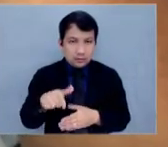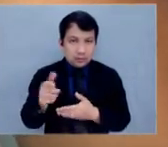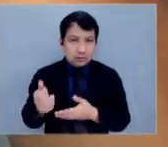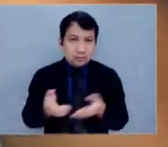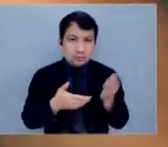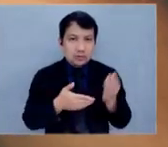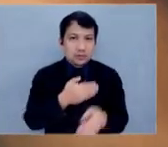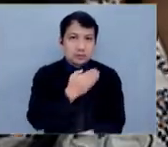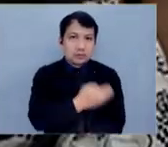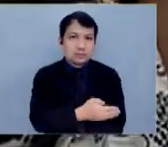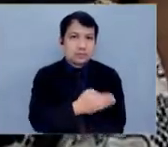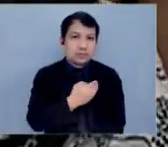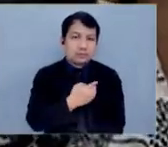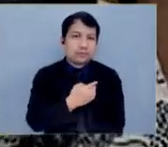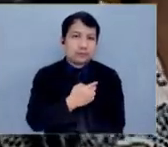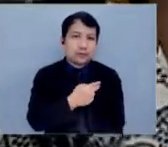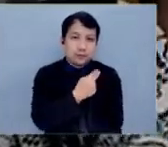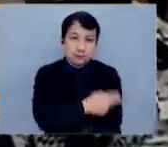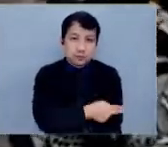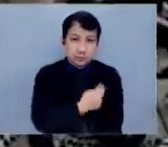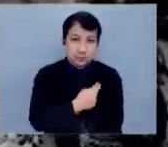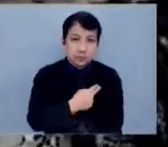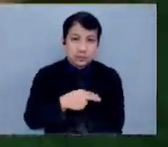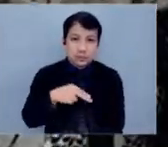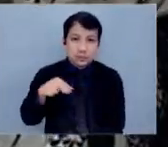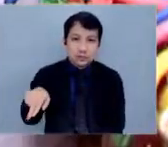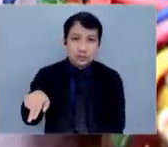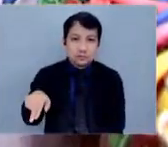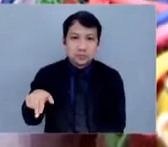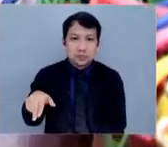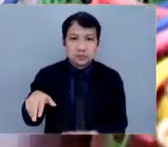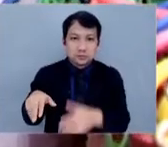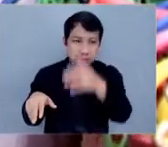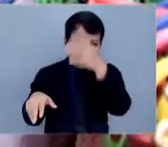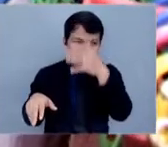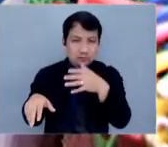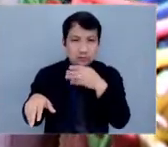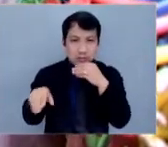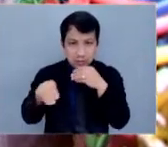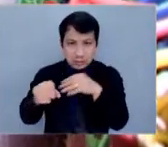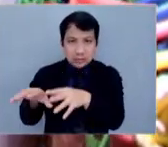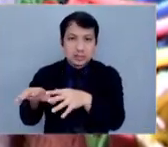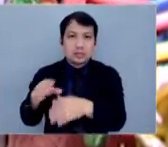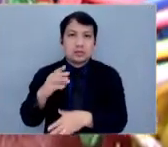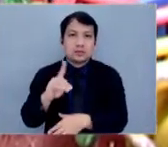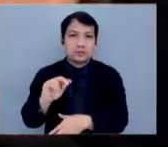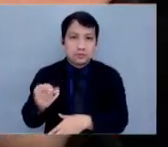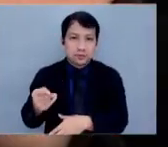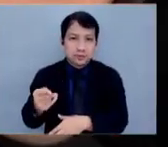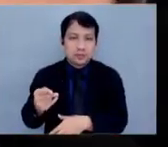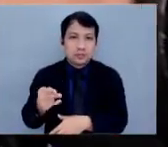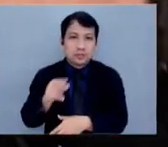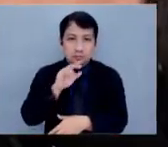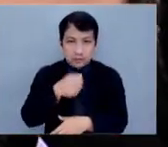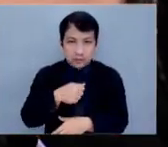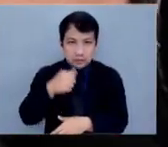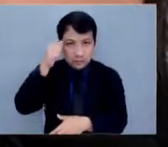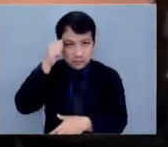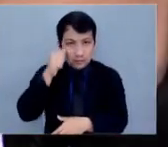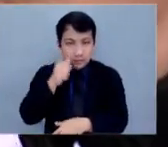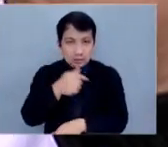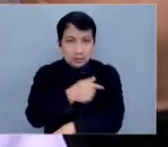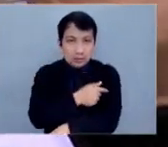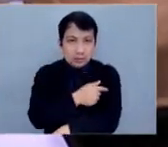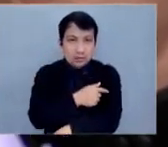May mga kaso rin na mismong magulang ang nakahawa sa anak. Kaya rekomendasyon ng DOH sa mga nakatatanda magpabakuna kontra